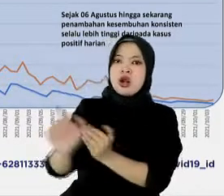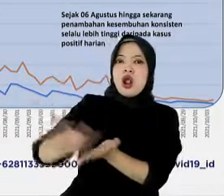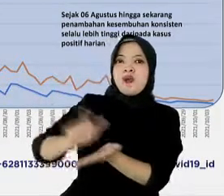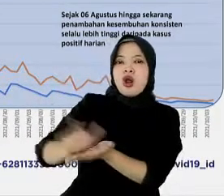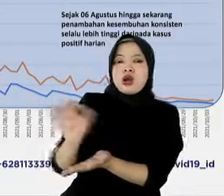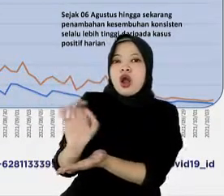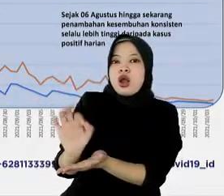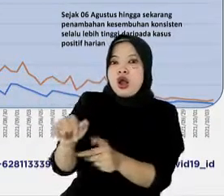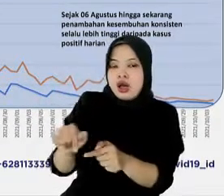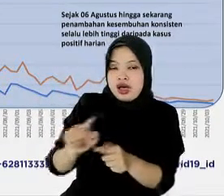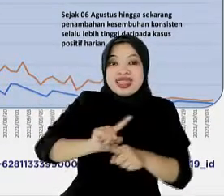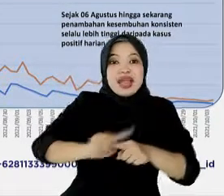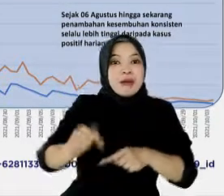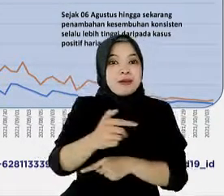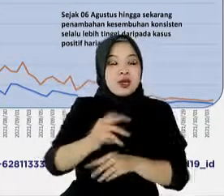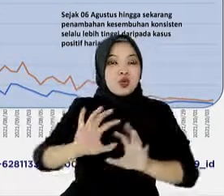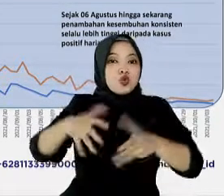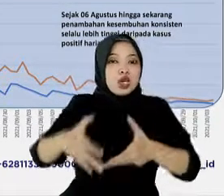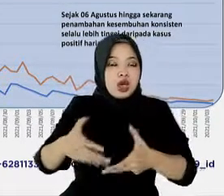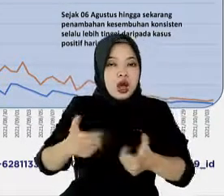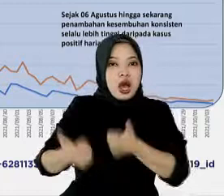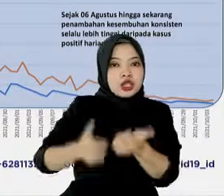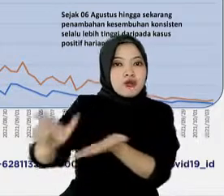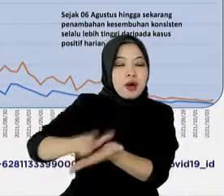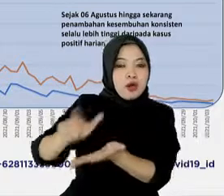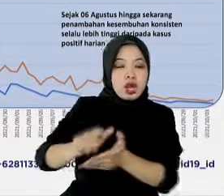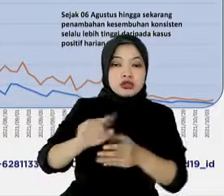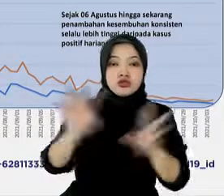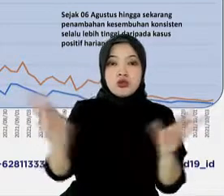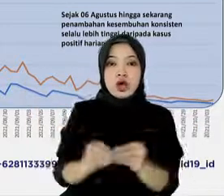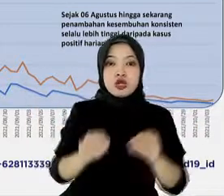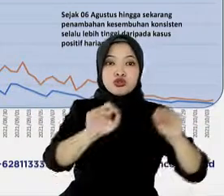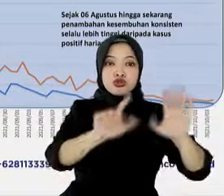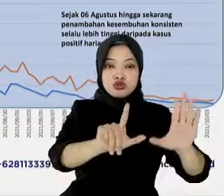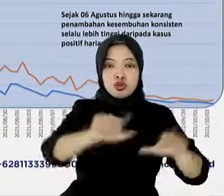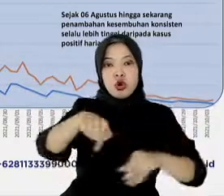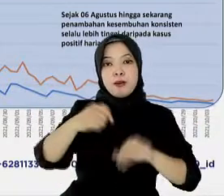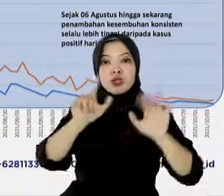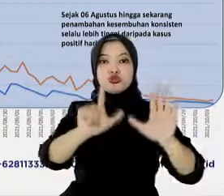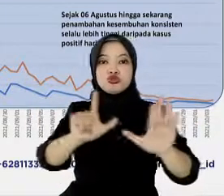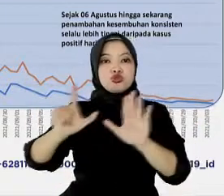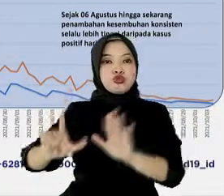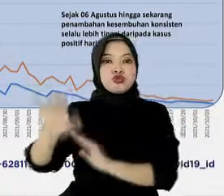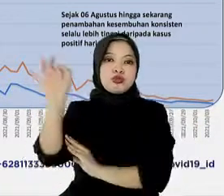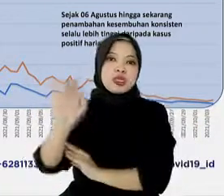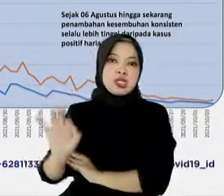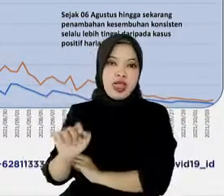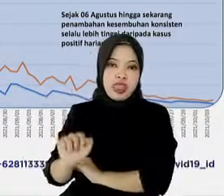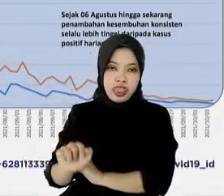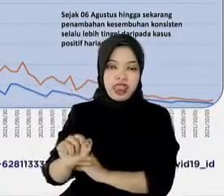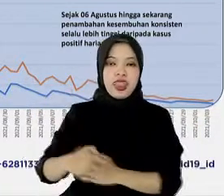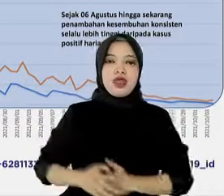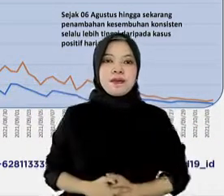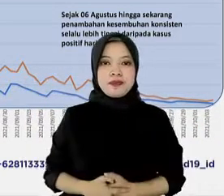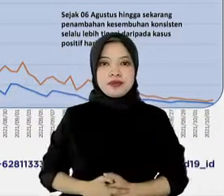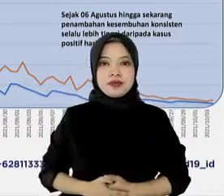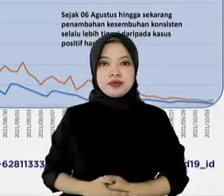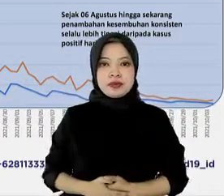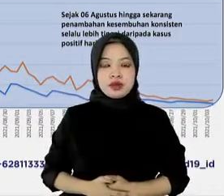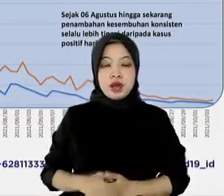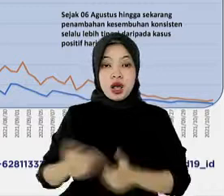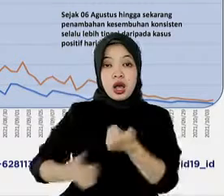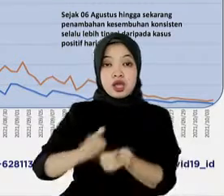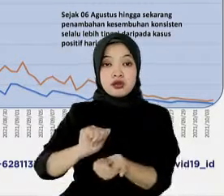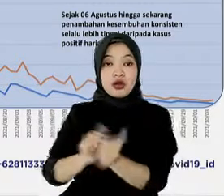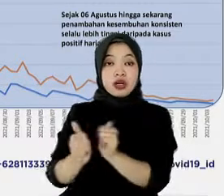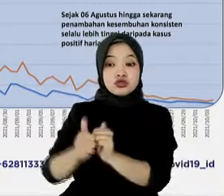saat ini kasus aktif dunia sebesar 7,7 puluh tujuh persen terlebih penurunan yang sangat